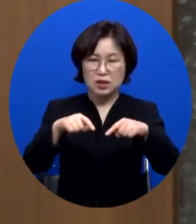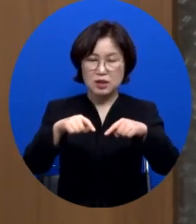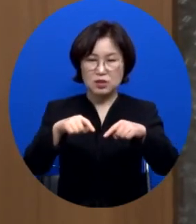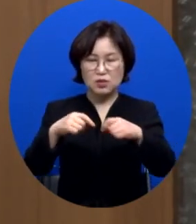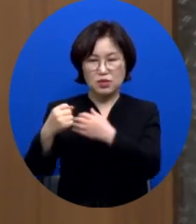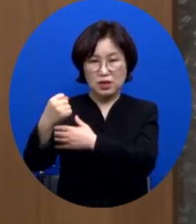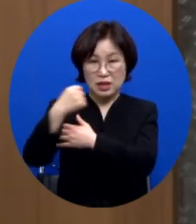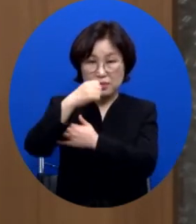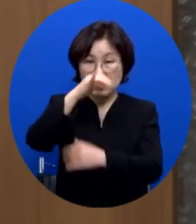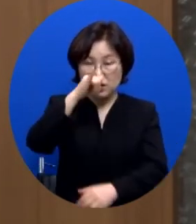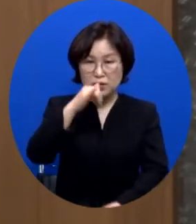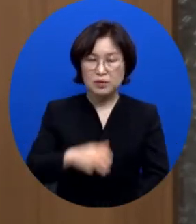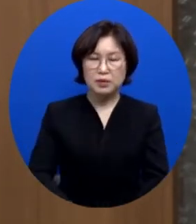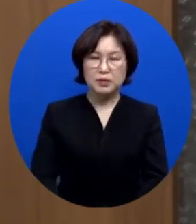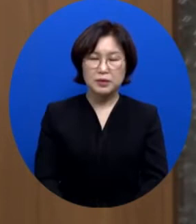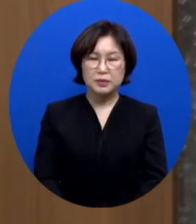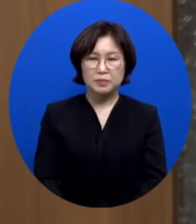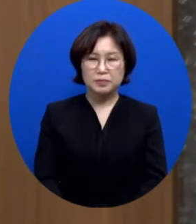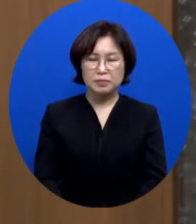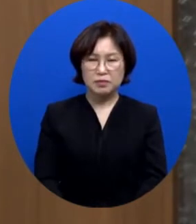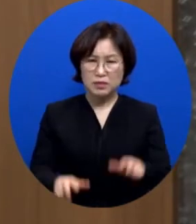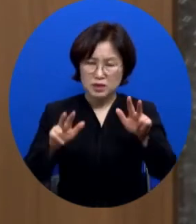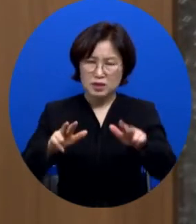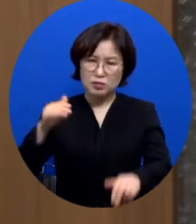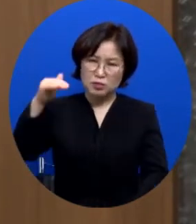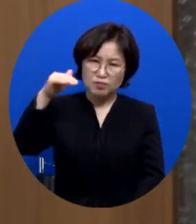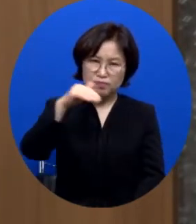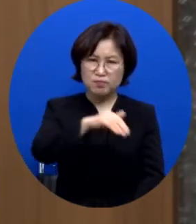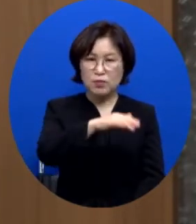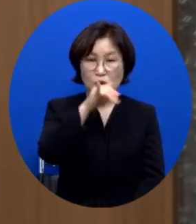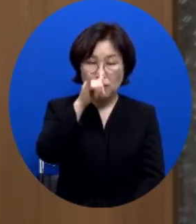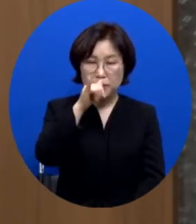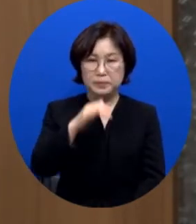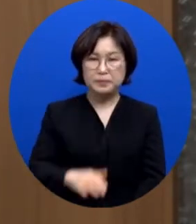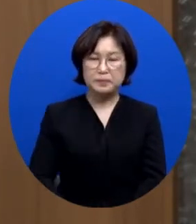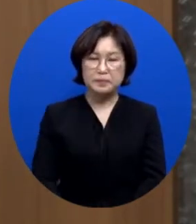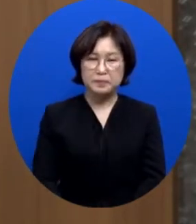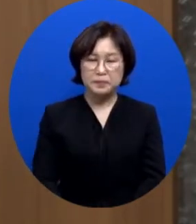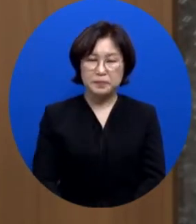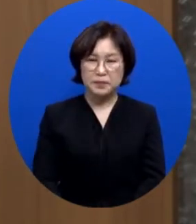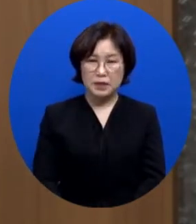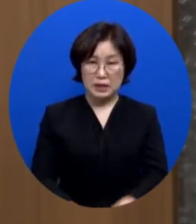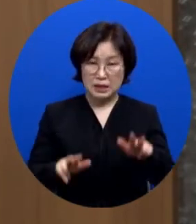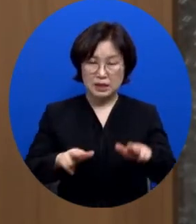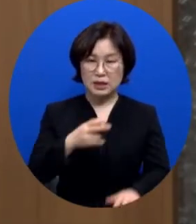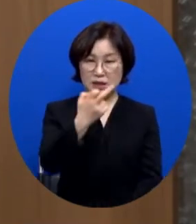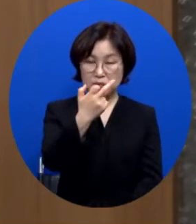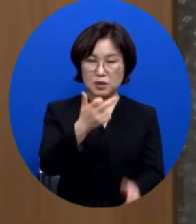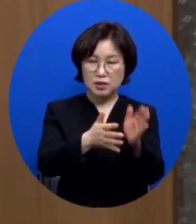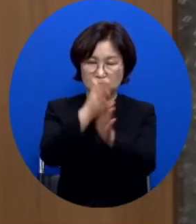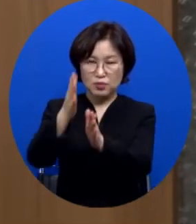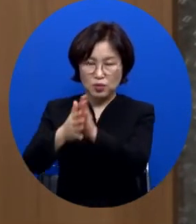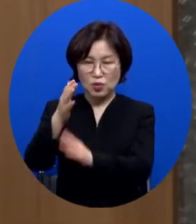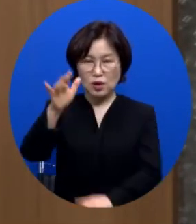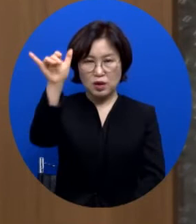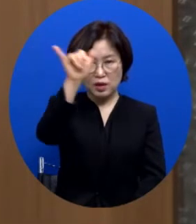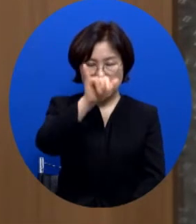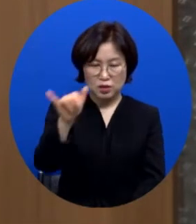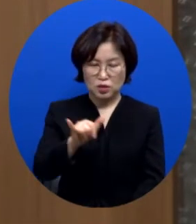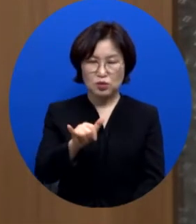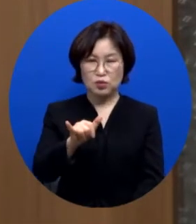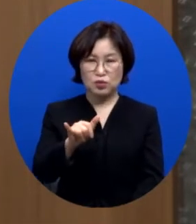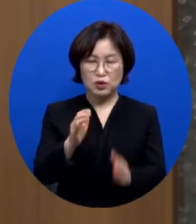있었습니다. 근데 이것이 좀 약화된 부분이 있어요. 이번에 이 17개 광역시도 전국 집회를